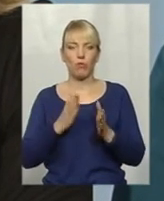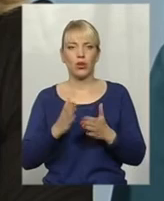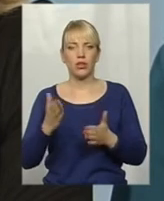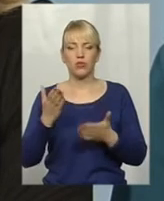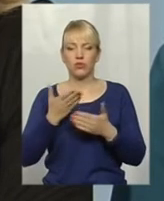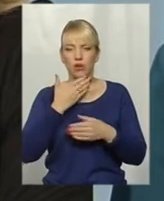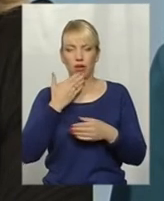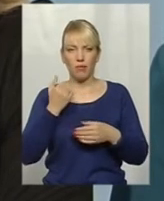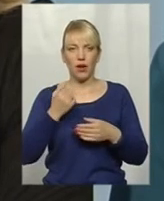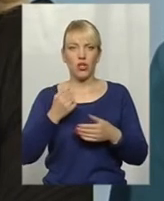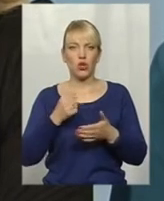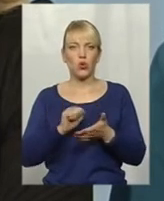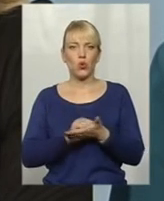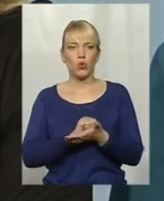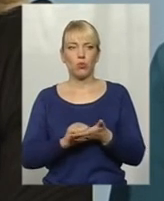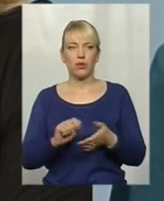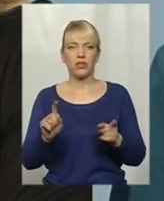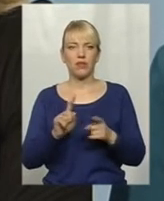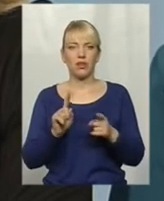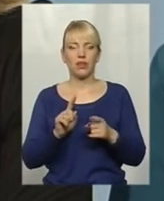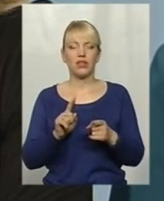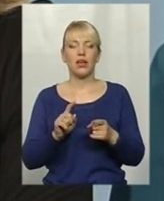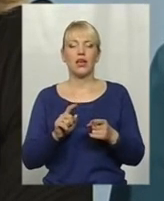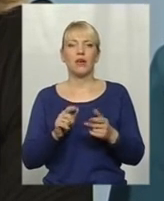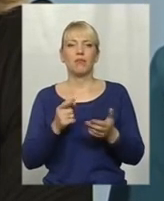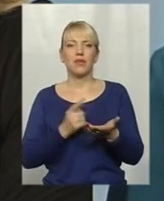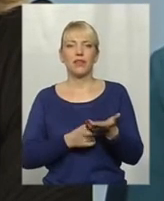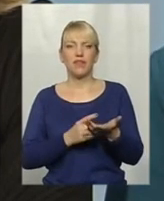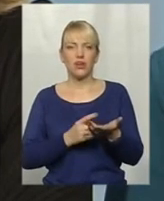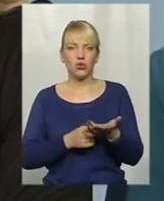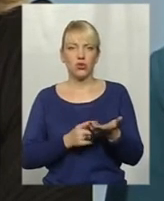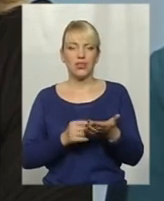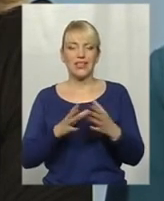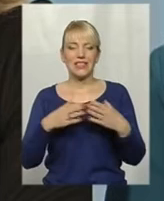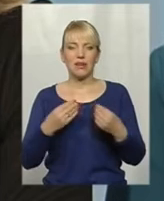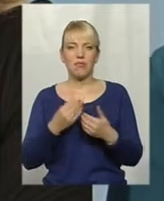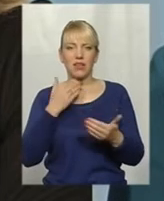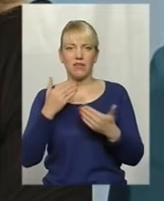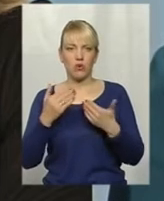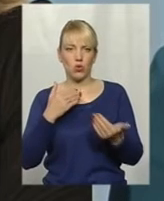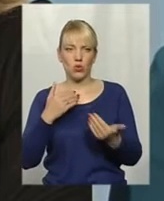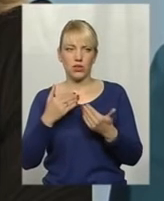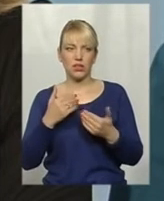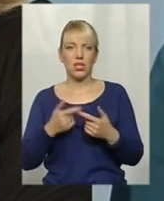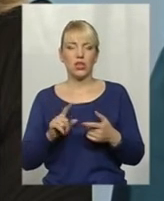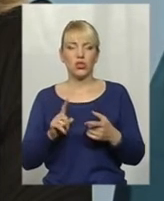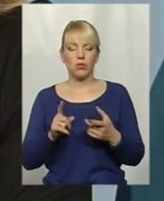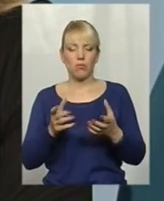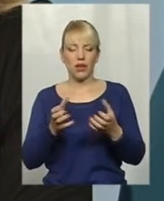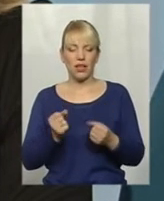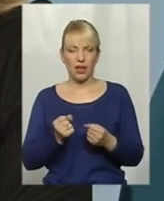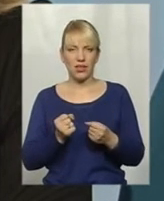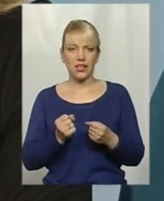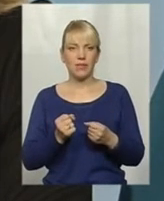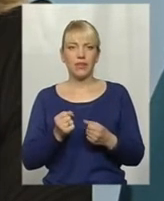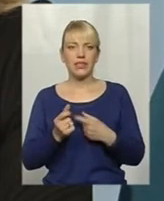які підтверджують сімейні відносини, визнаємо факт проживання сім'єю для прийняття спадщини. І ще одна